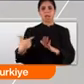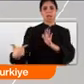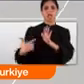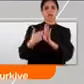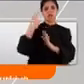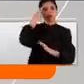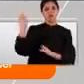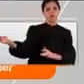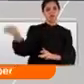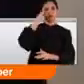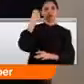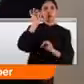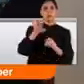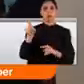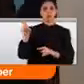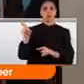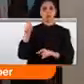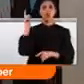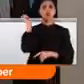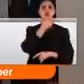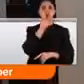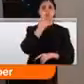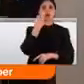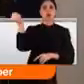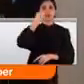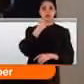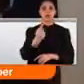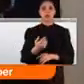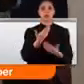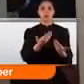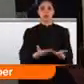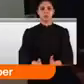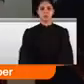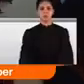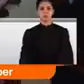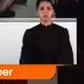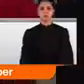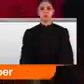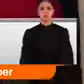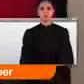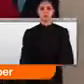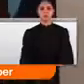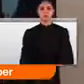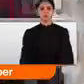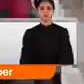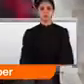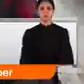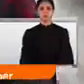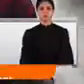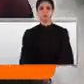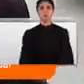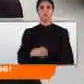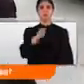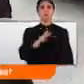hamle yaptı, kafama vurmaya başladı. Beyzbol sopası ve bıçakla saldırdı diyor. Bıçak da yok, haram. Yaradan şahit. Bıçak